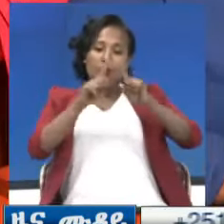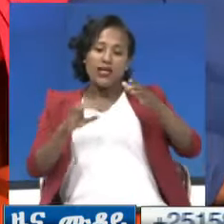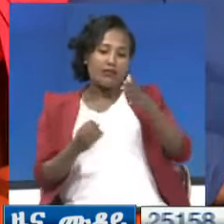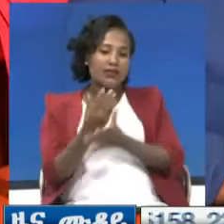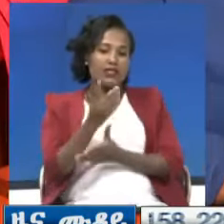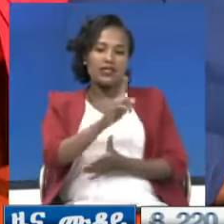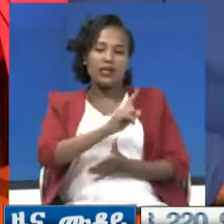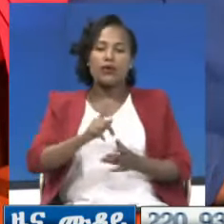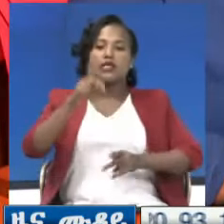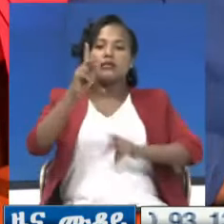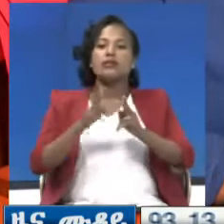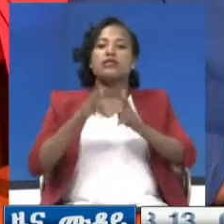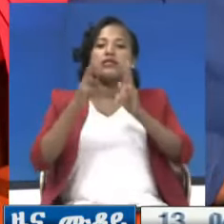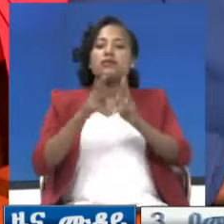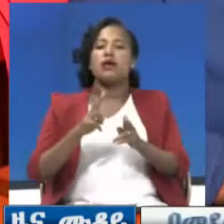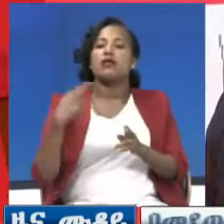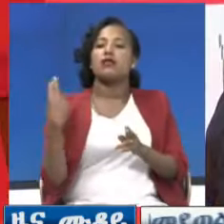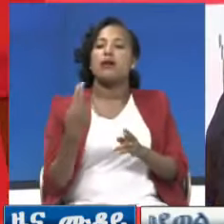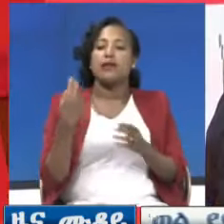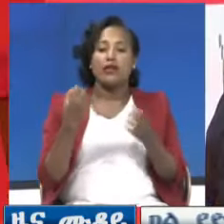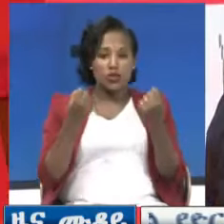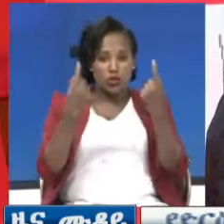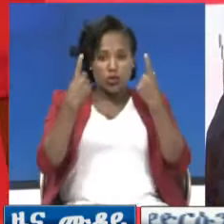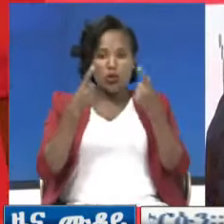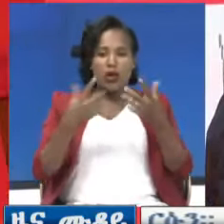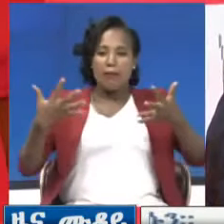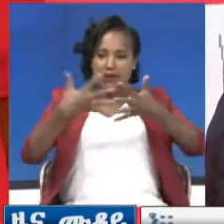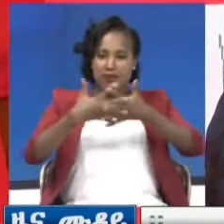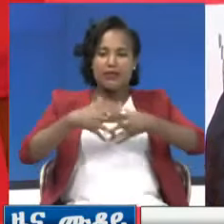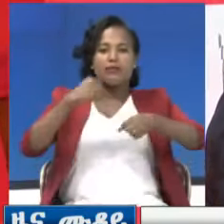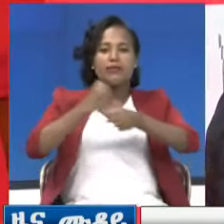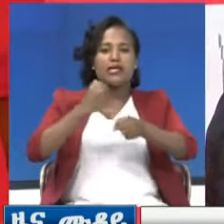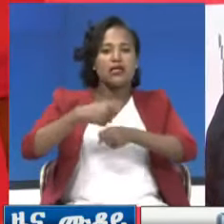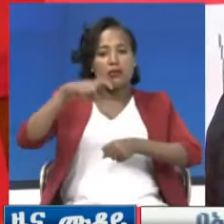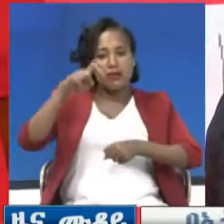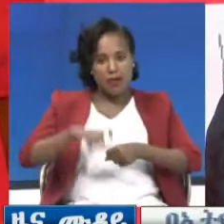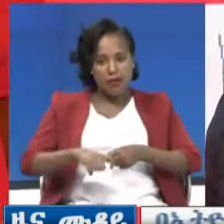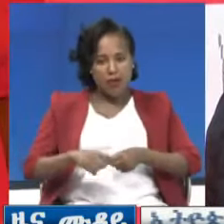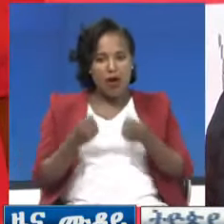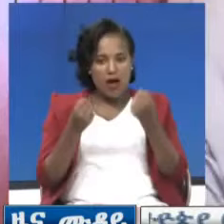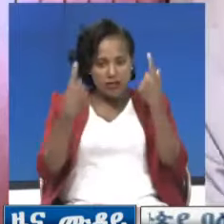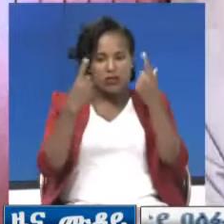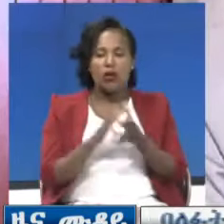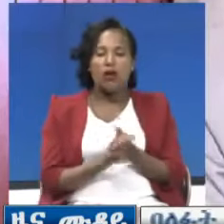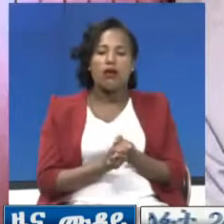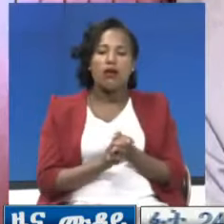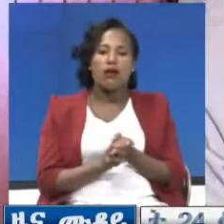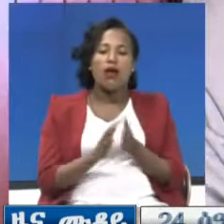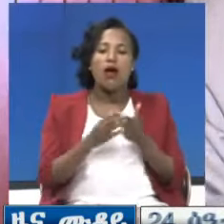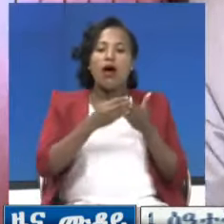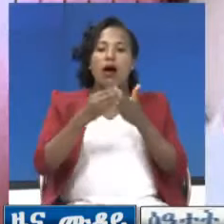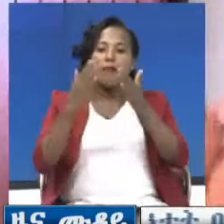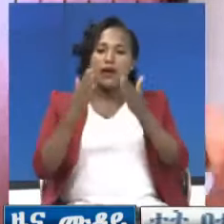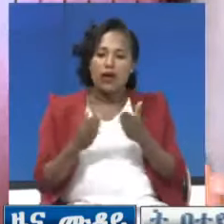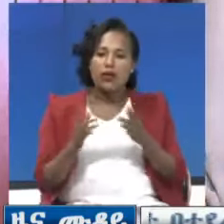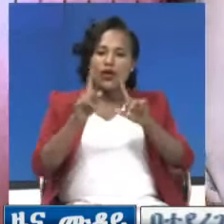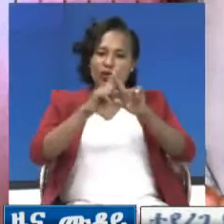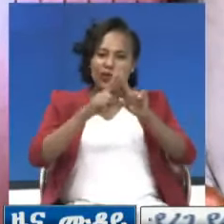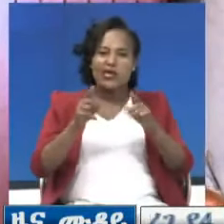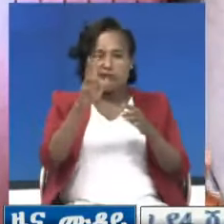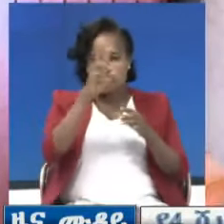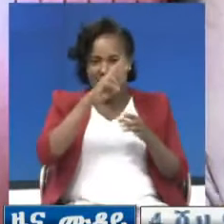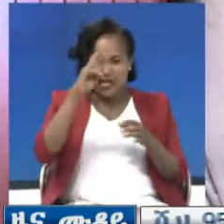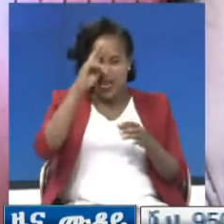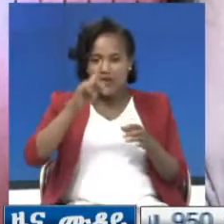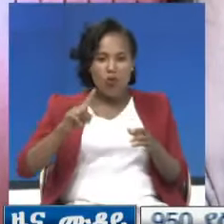ሳይሆን የህዝብን ክብርና ተጠቃሚነት ተገንዝቦ በትብብር መስራት እንደሚገባው አስገንዝበዋል። አመራሩ የልዩነት መንስኤ ሆኖ